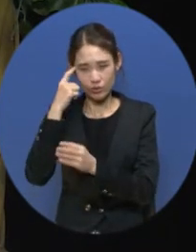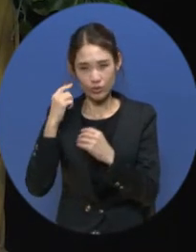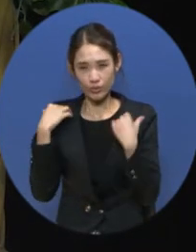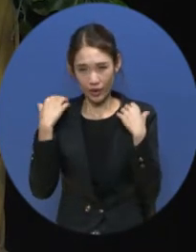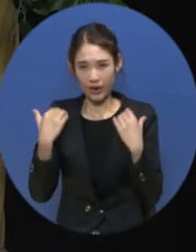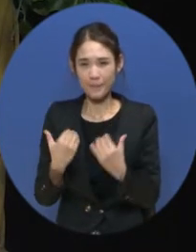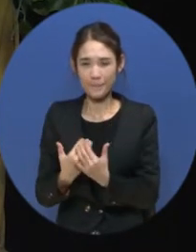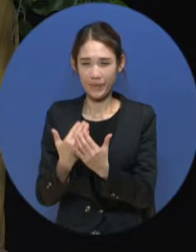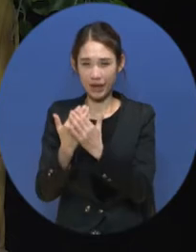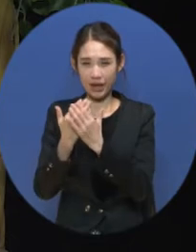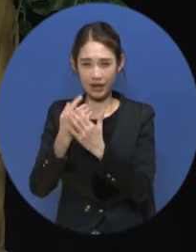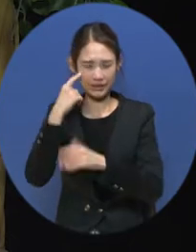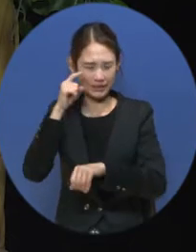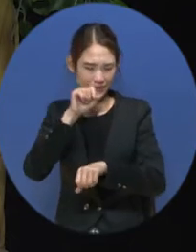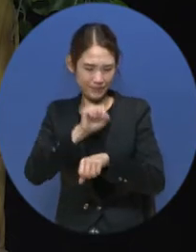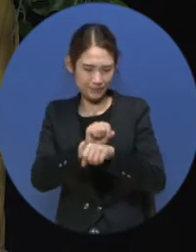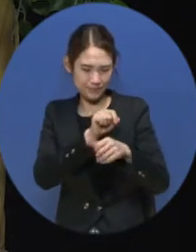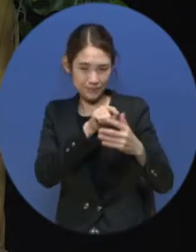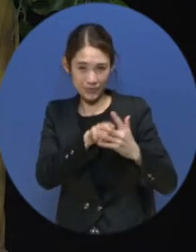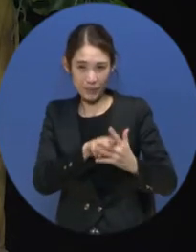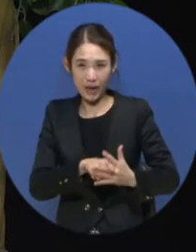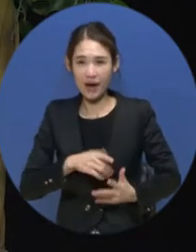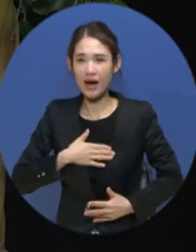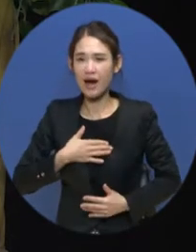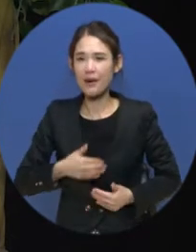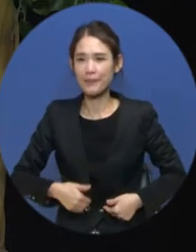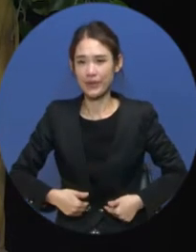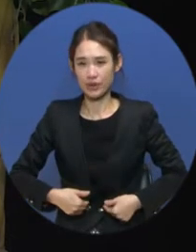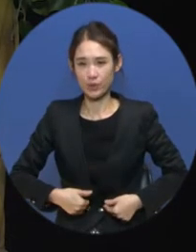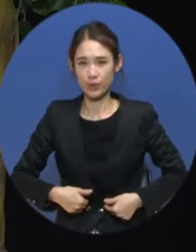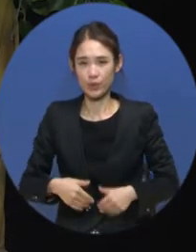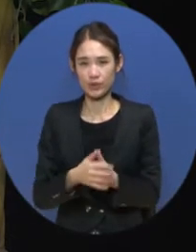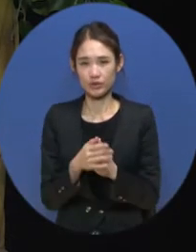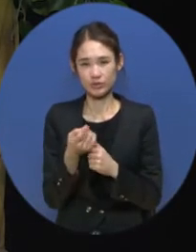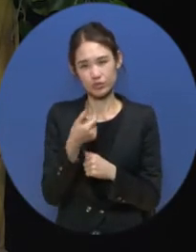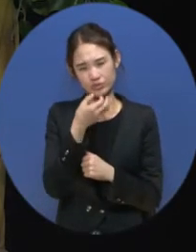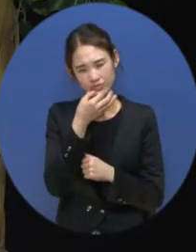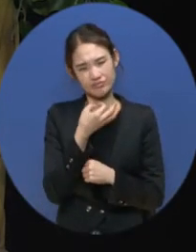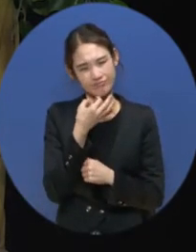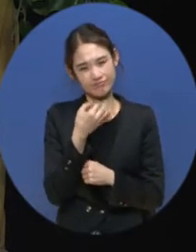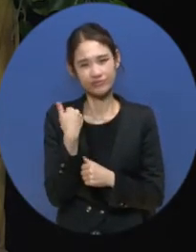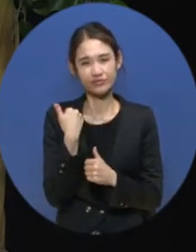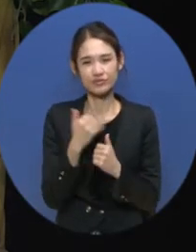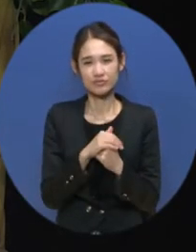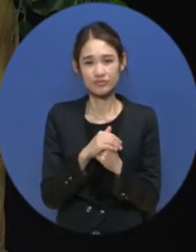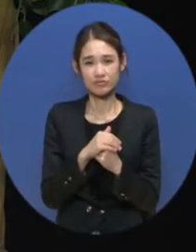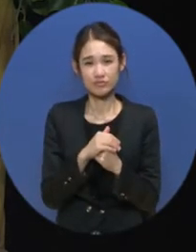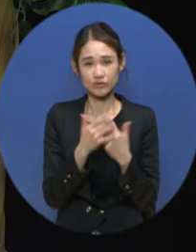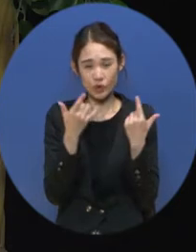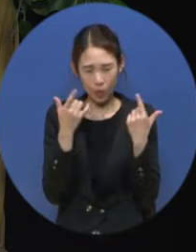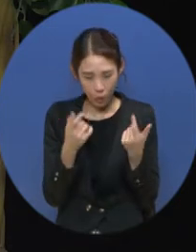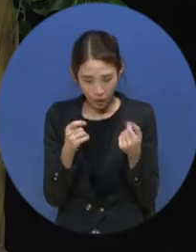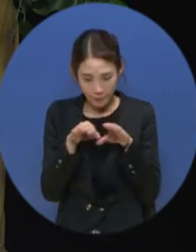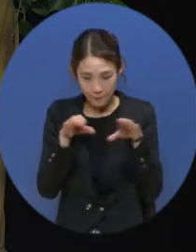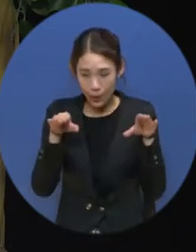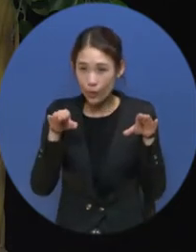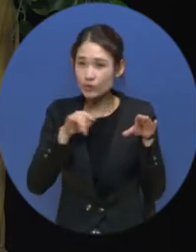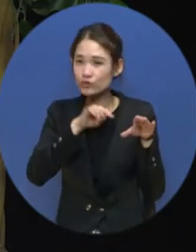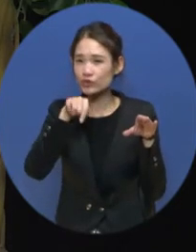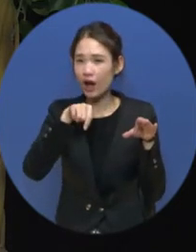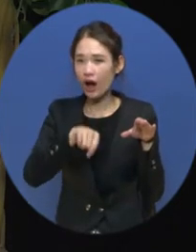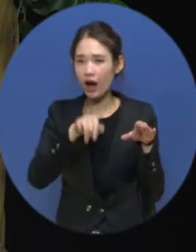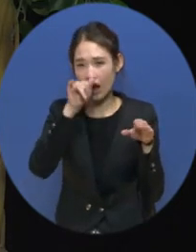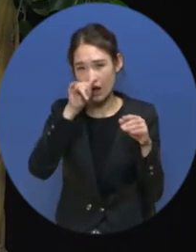특성을 정확히 알아야 되지 않겠는가 그런 것들이 조금은 좀 힘들 수도 있죠. 그냥 네. 같은 똑같은 표준 안에서 한다